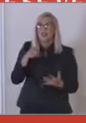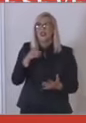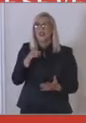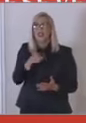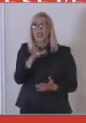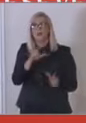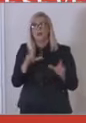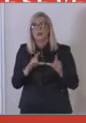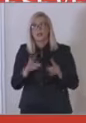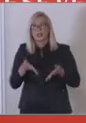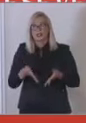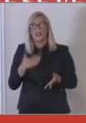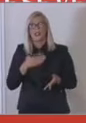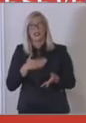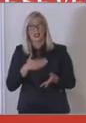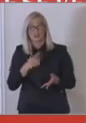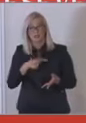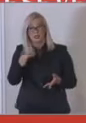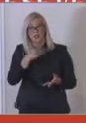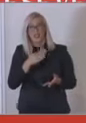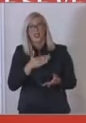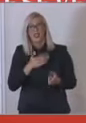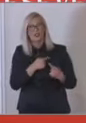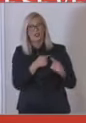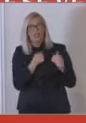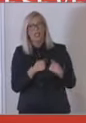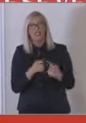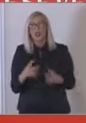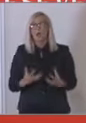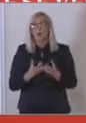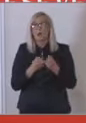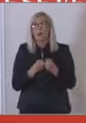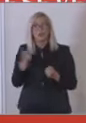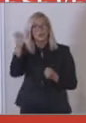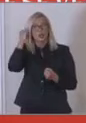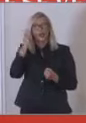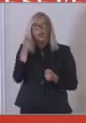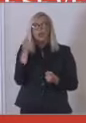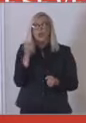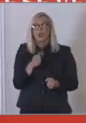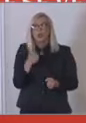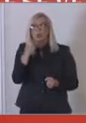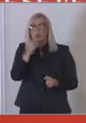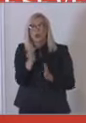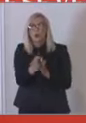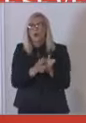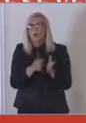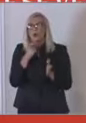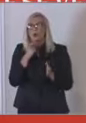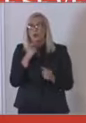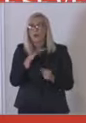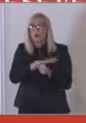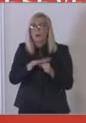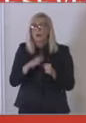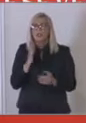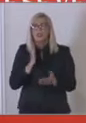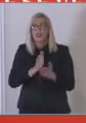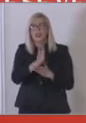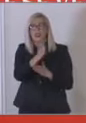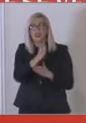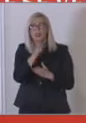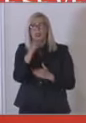në Bashkimin Evropian. Në këtë rast dua që të shpreh përkrahjen ton të sinqert që Kosova sa më shpejt të arrijë progres në